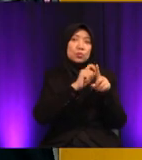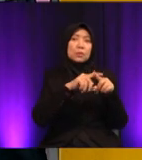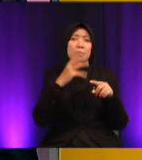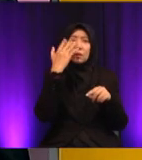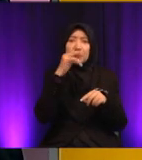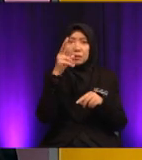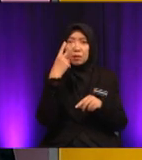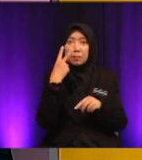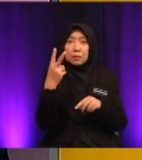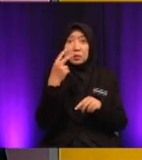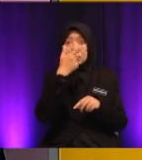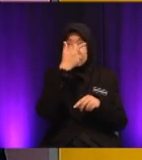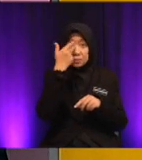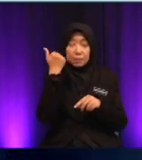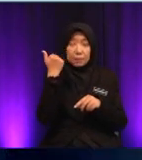tersebut